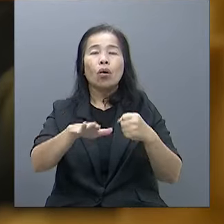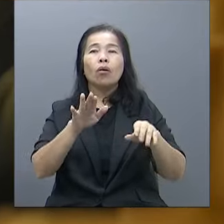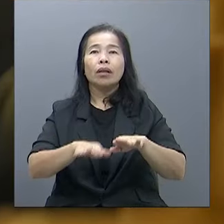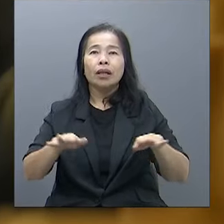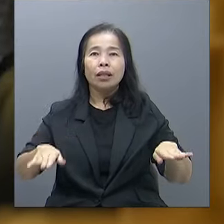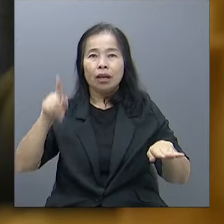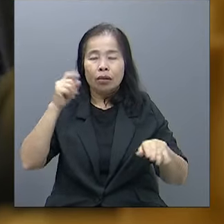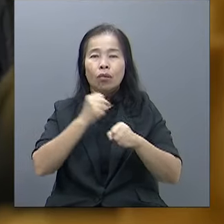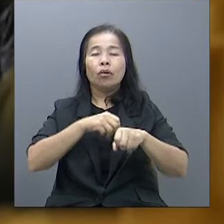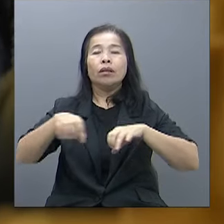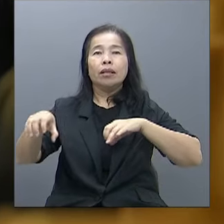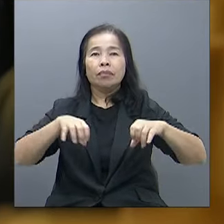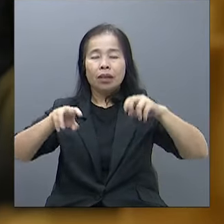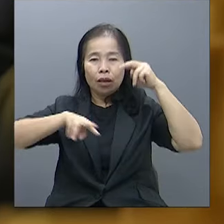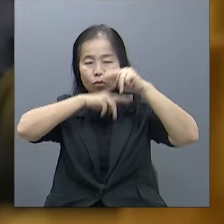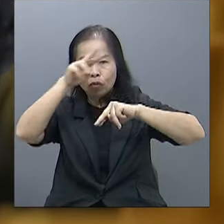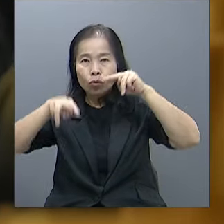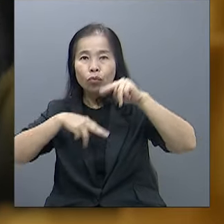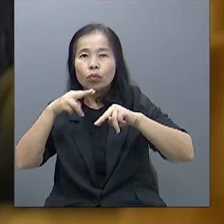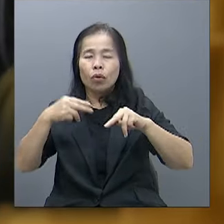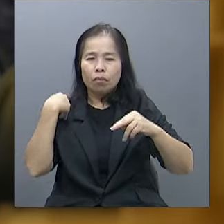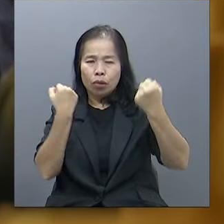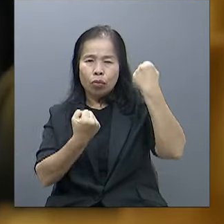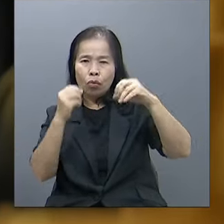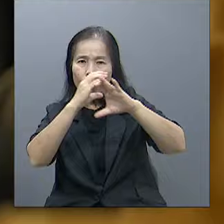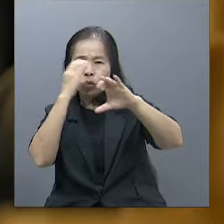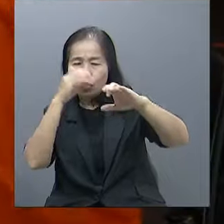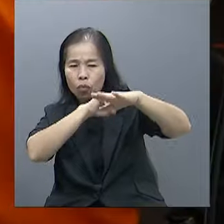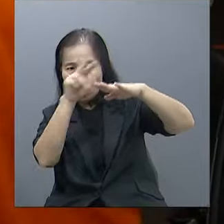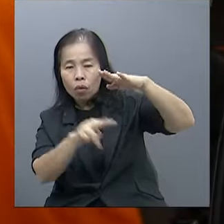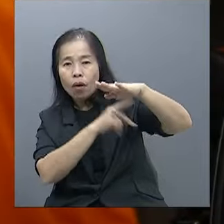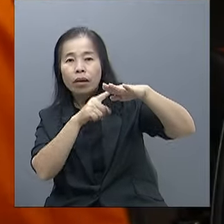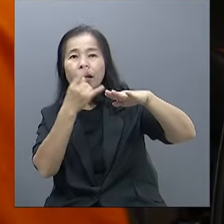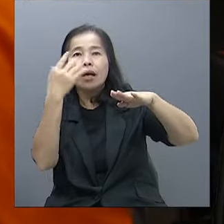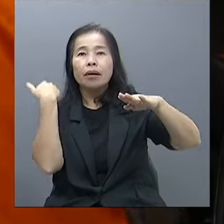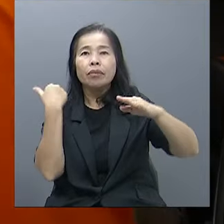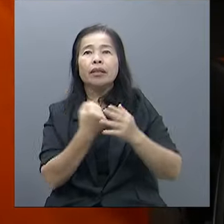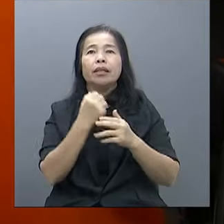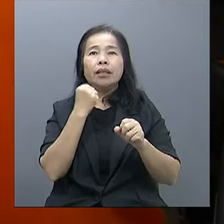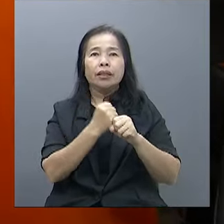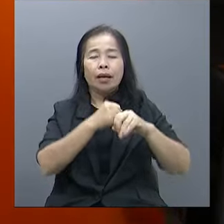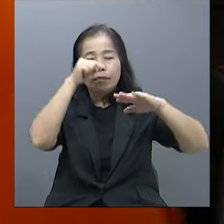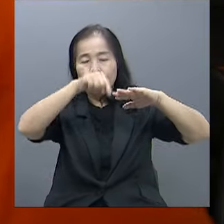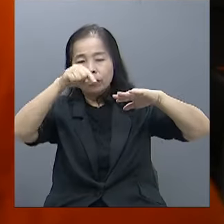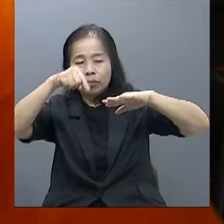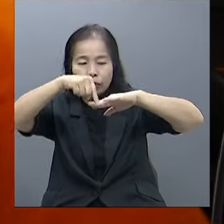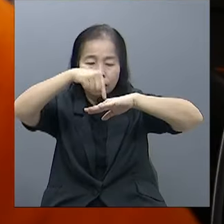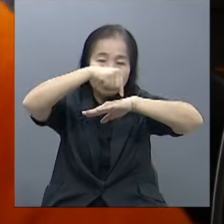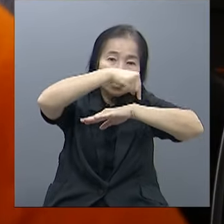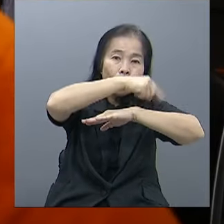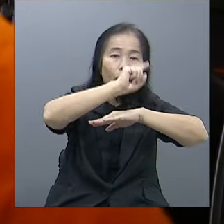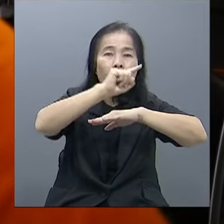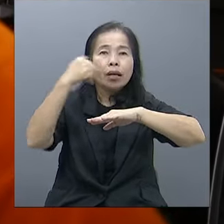สมเนื่องจากเข็มขัดนิรภัยที่มากับรถบัสเนี่ยมีหลากหลายครับเช่นแบบ2จุด3จุดและส่วนใหญ่ก็จะเหมาะสมส